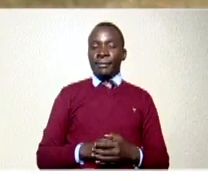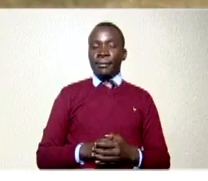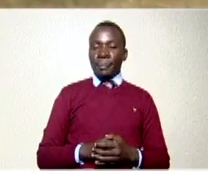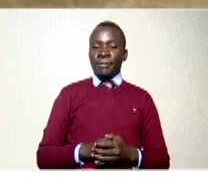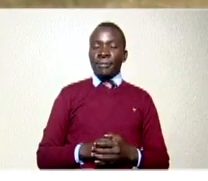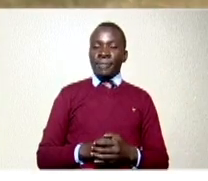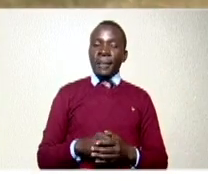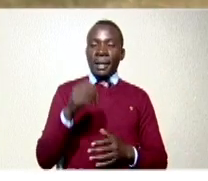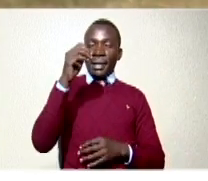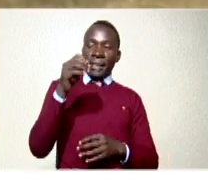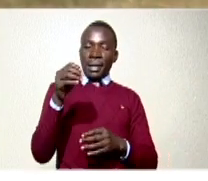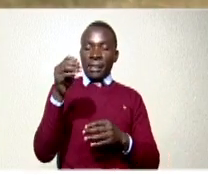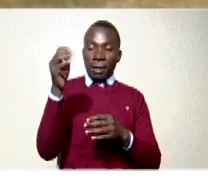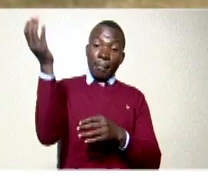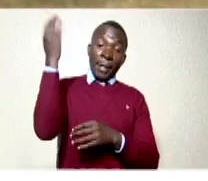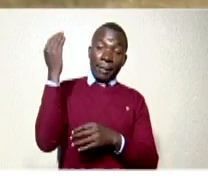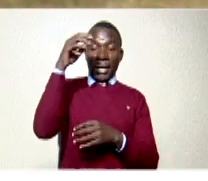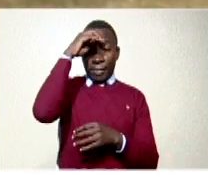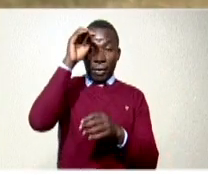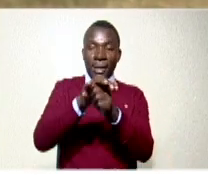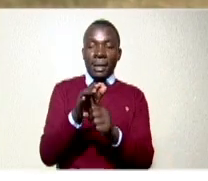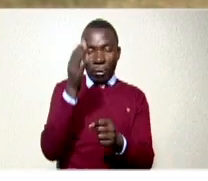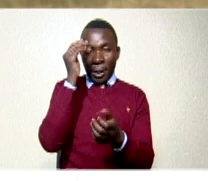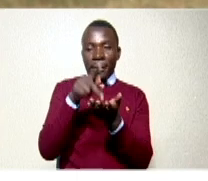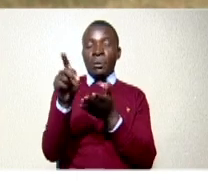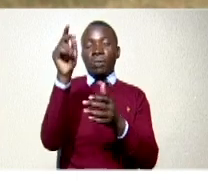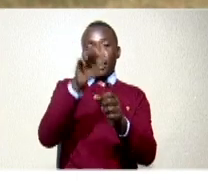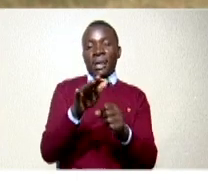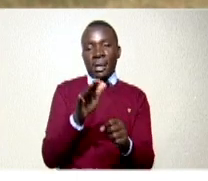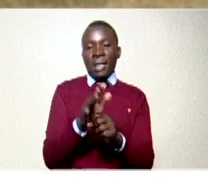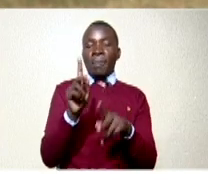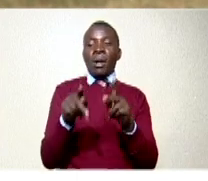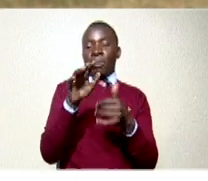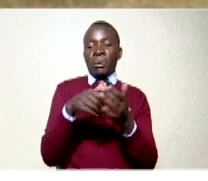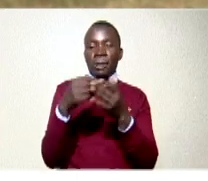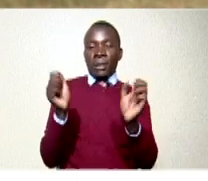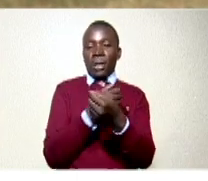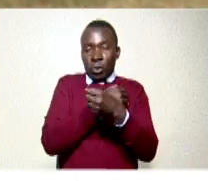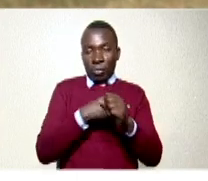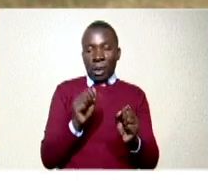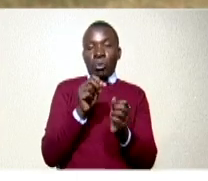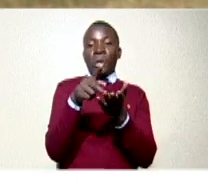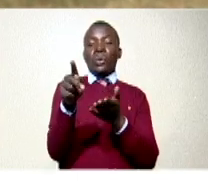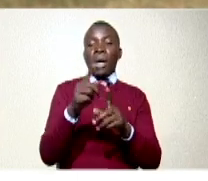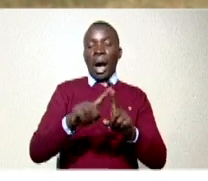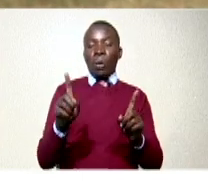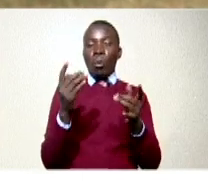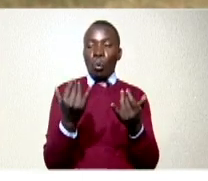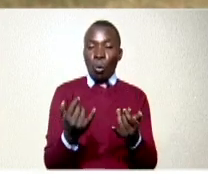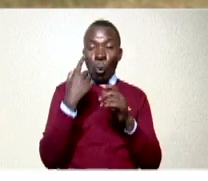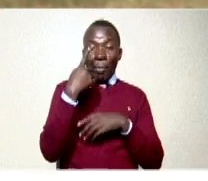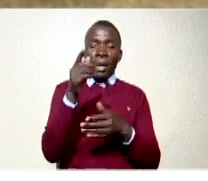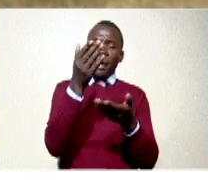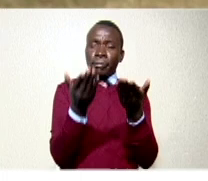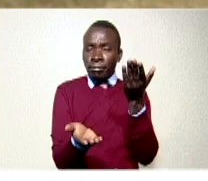Bibangamye cyane kuko igiciro cyari kirekire abantu bose batabasha kucyafordinga ariko this time urabona ko